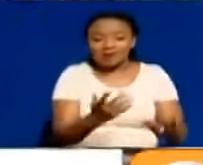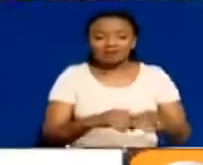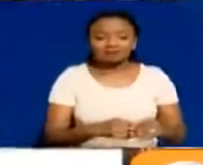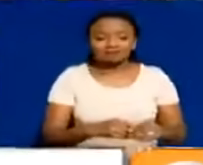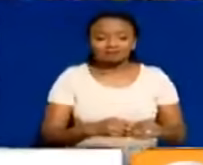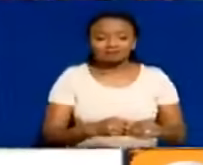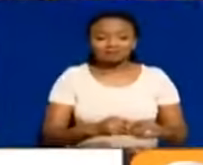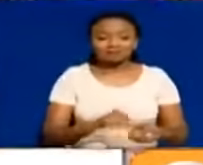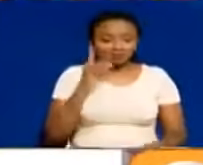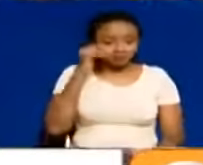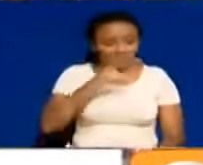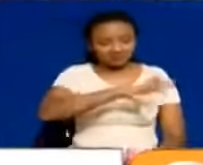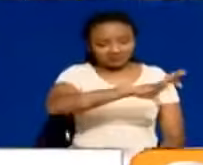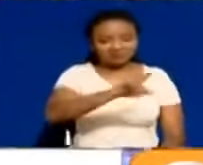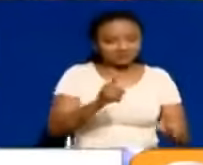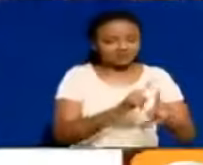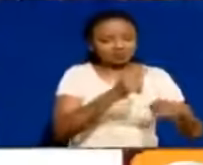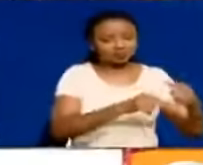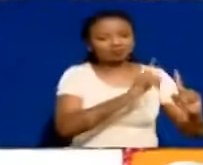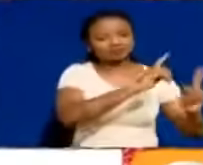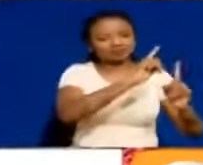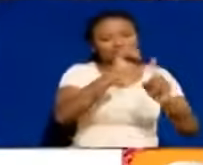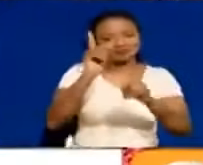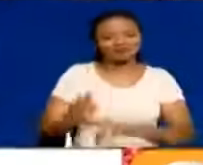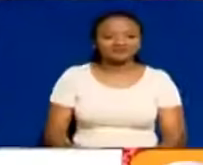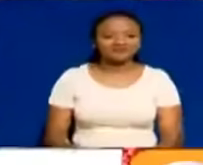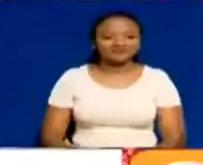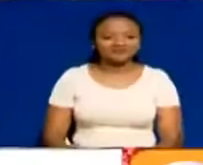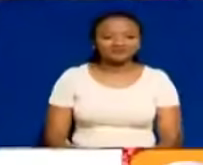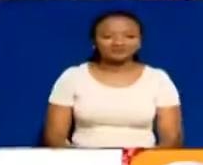hasla katika kaunti ya Mombasa. Francis Mtalaki, Ringa, Yes, it is.